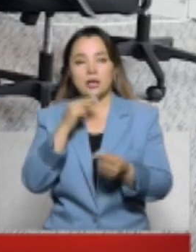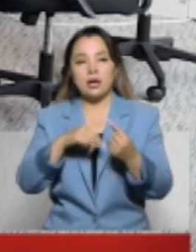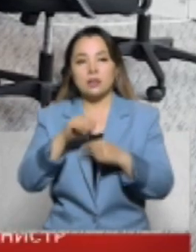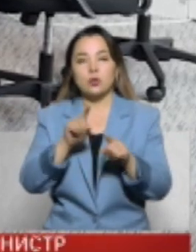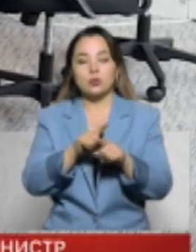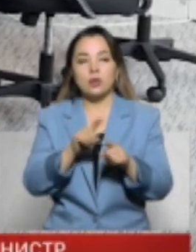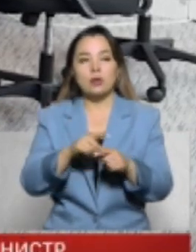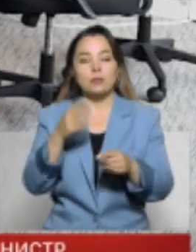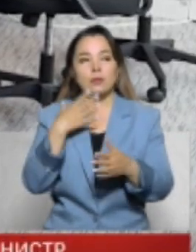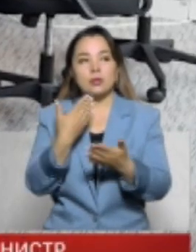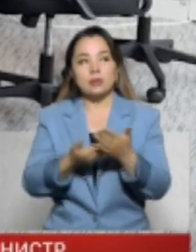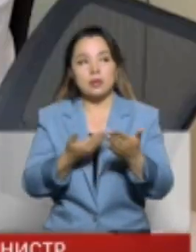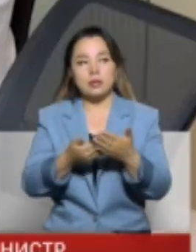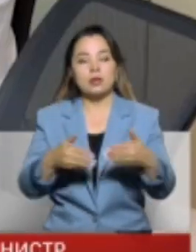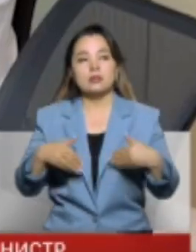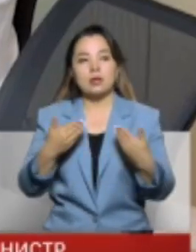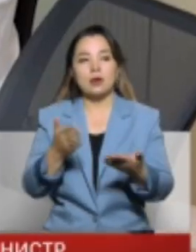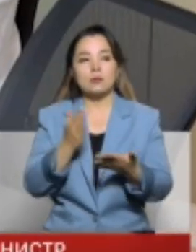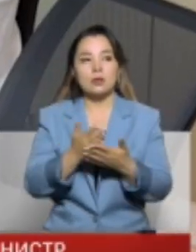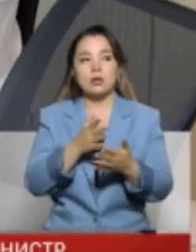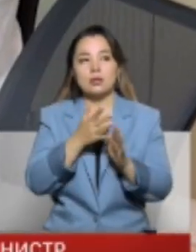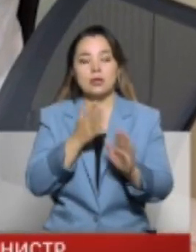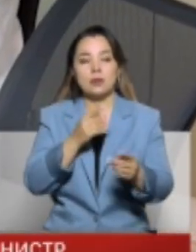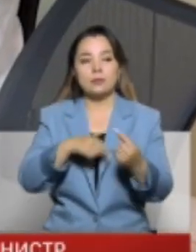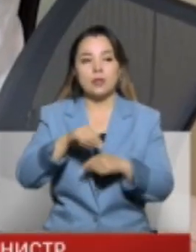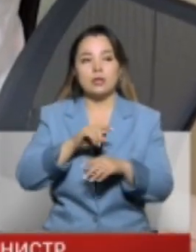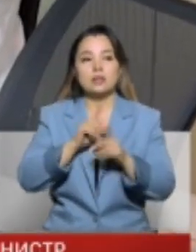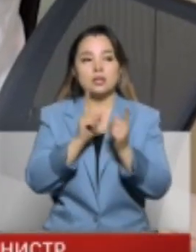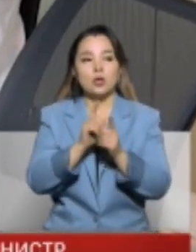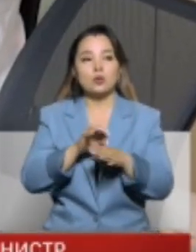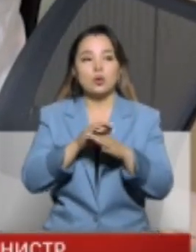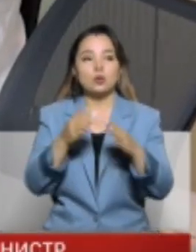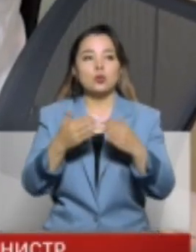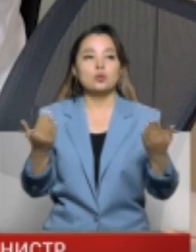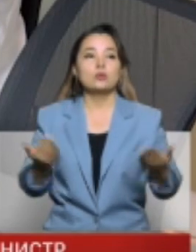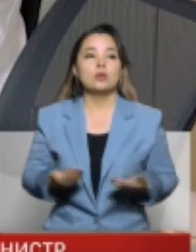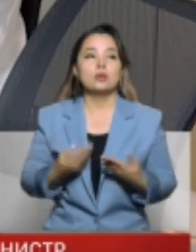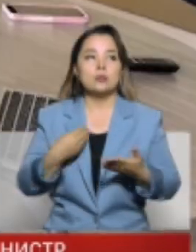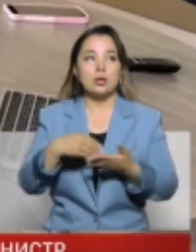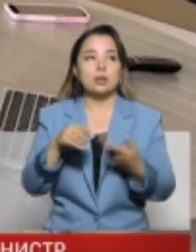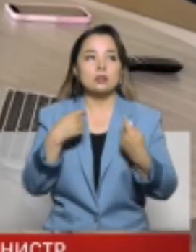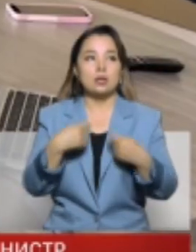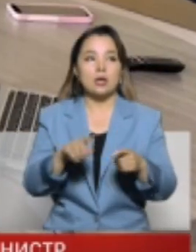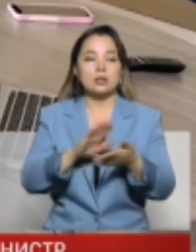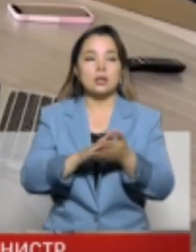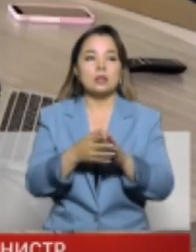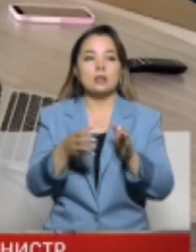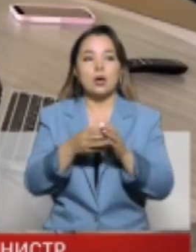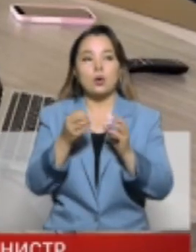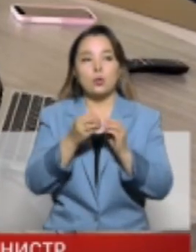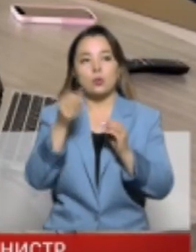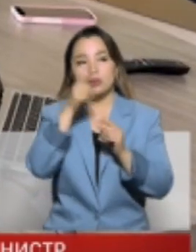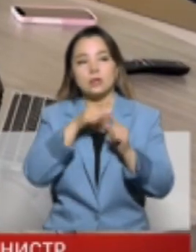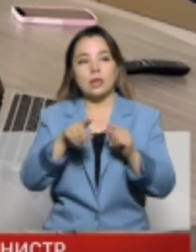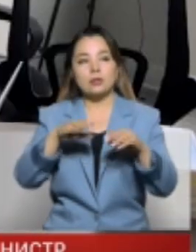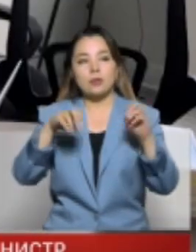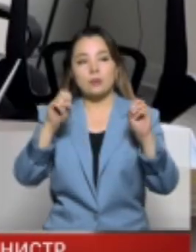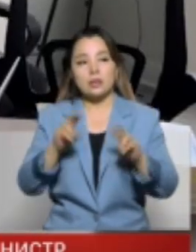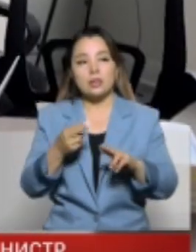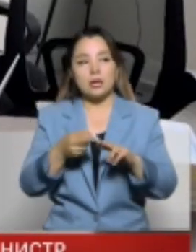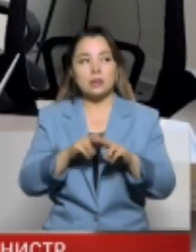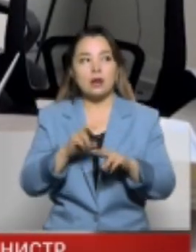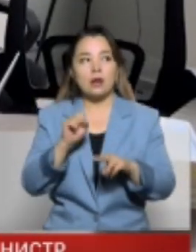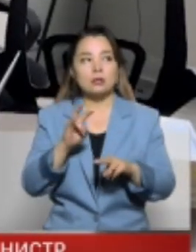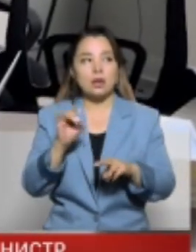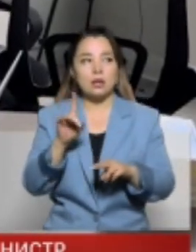кәсіпкерлеріне ақыл кеңесін беріп жатыр. Кезекті бизнес кездесуде тұрғын үй сату мен сатып алу нарығында ондаған жылдық тәжірибесі бар мамандар